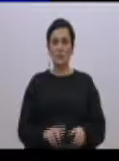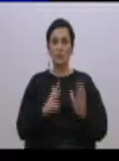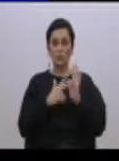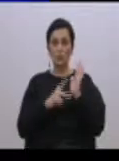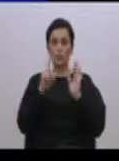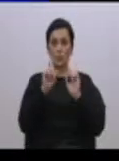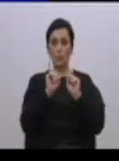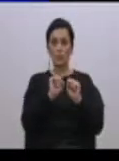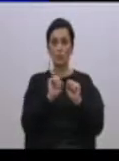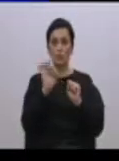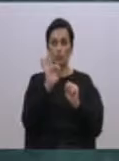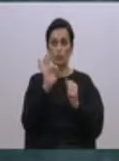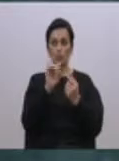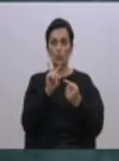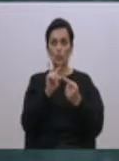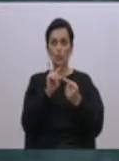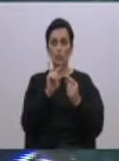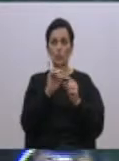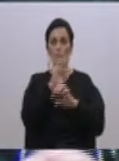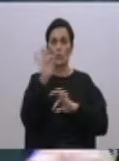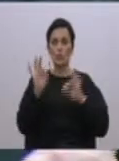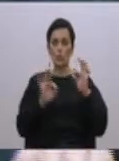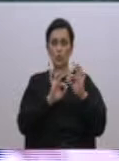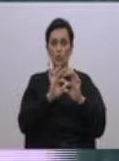Otrvozda ertimamhre, nuli tsinaamdegi, proiecte,